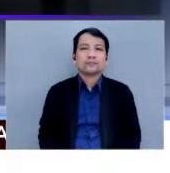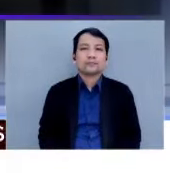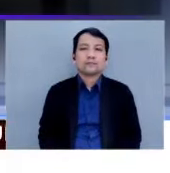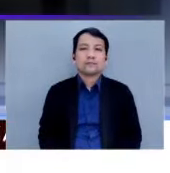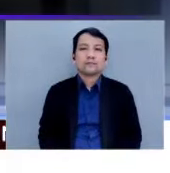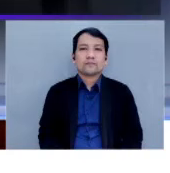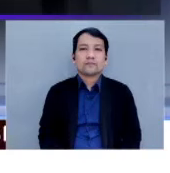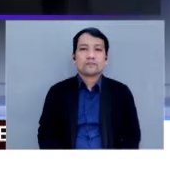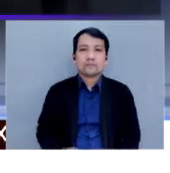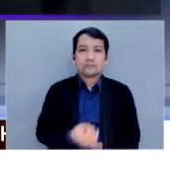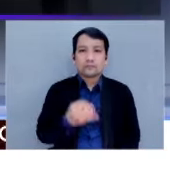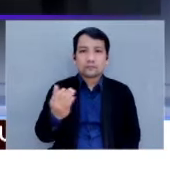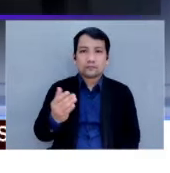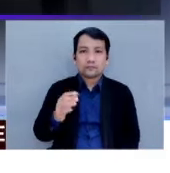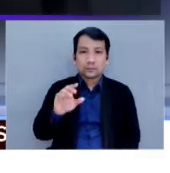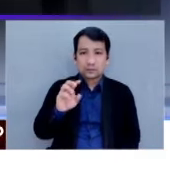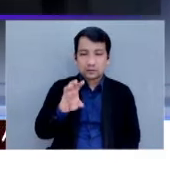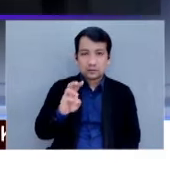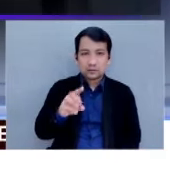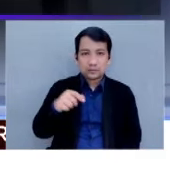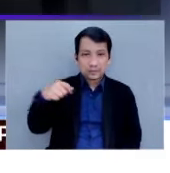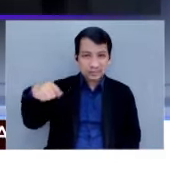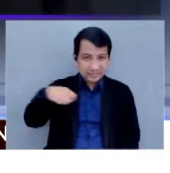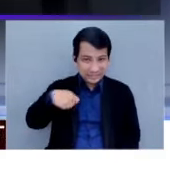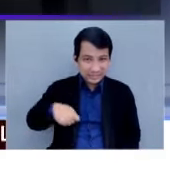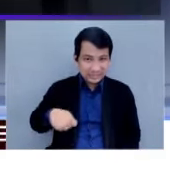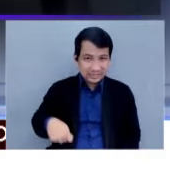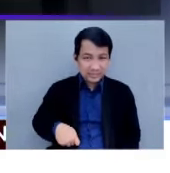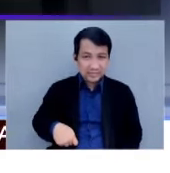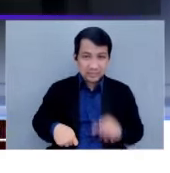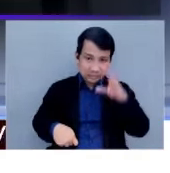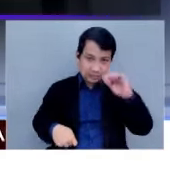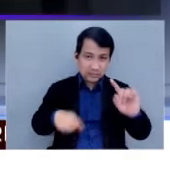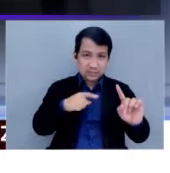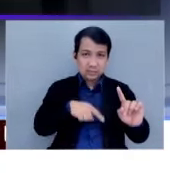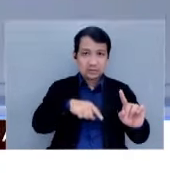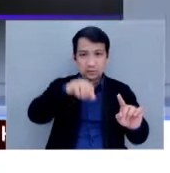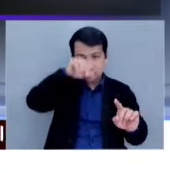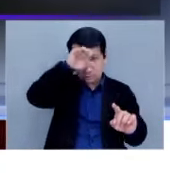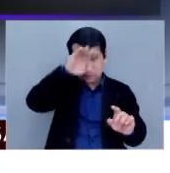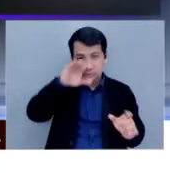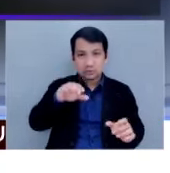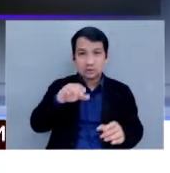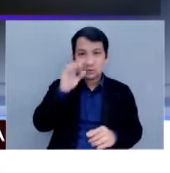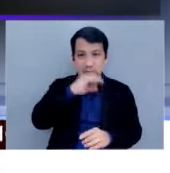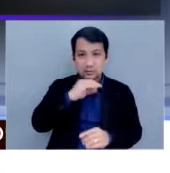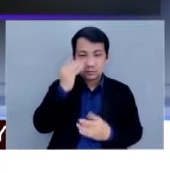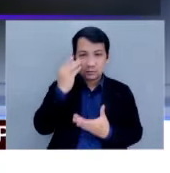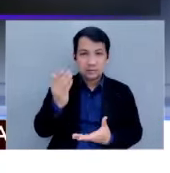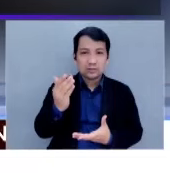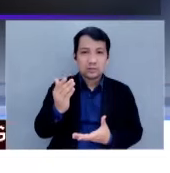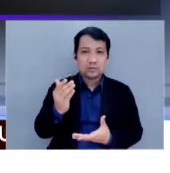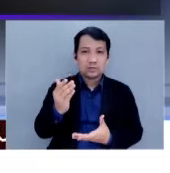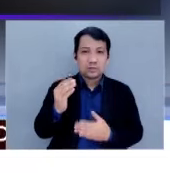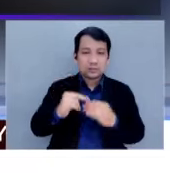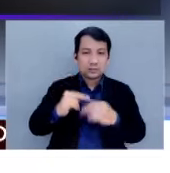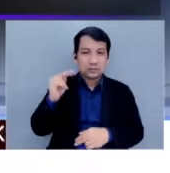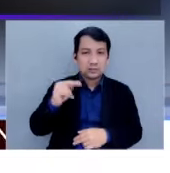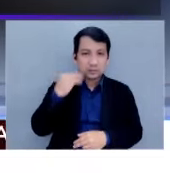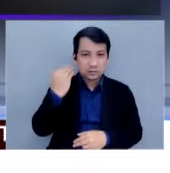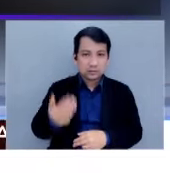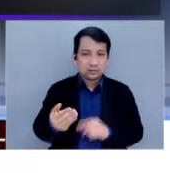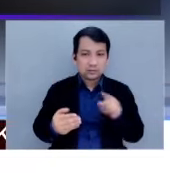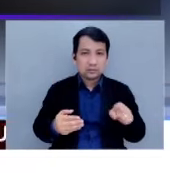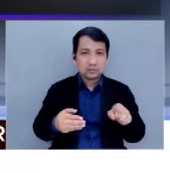balita, 16 na beses sinaksak ng isang lalaki ang kanyang lolo sa Cebu. Habang sa Negros Oriental, patay sa pananaga